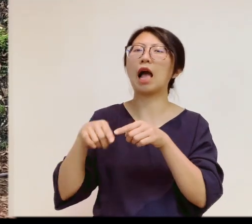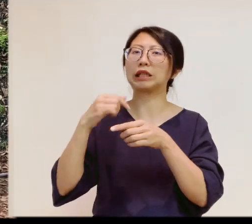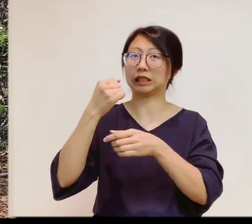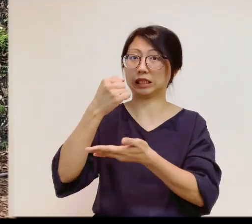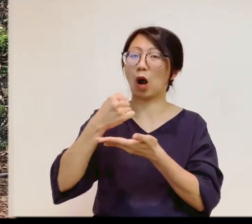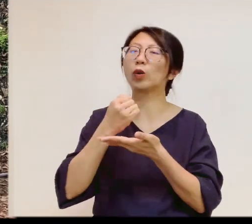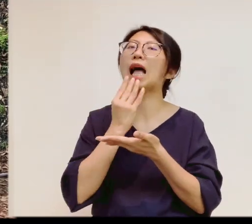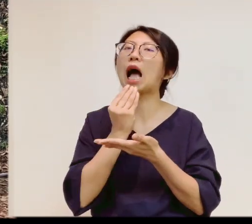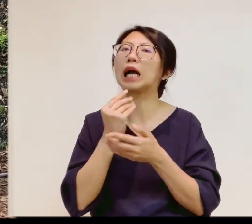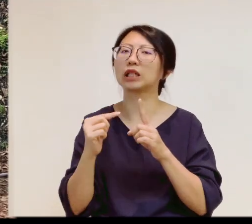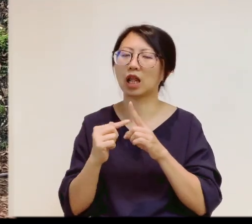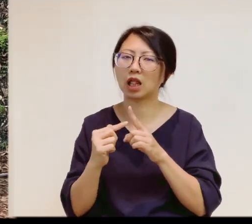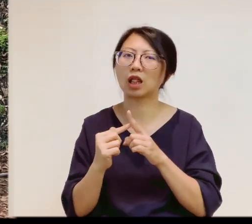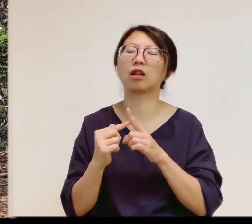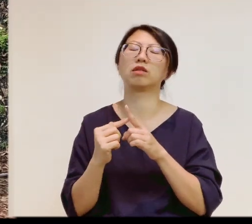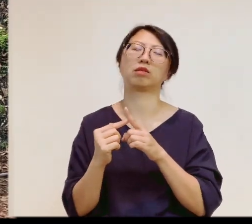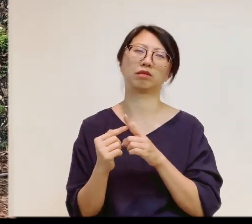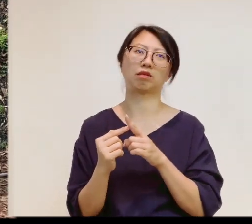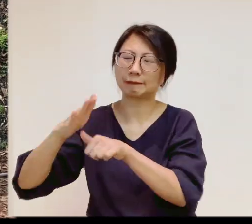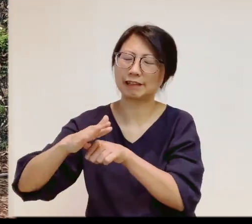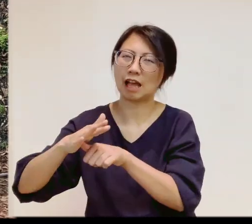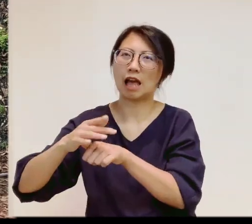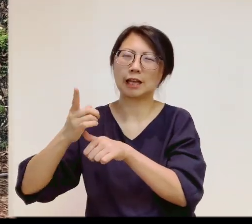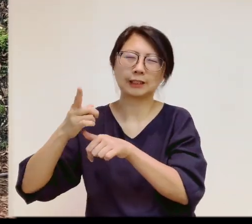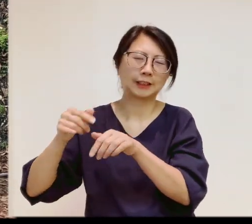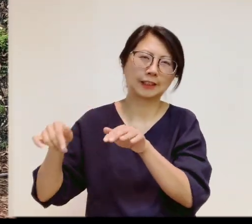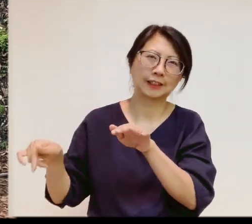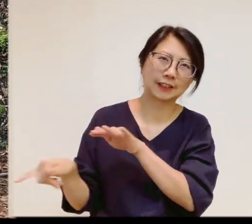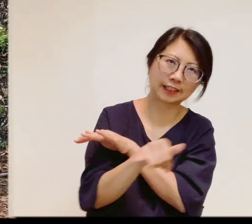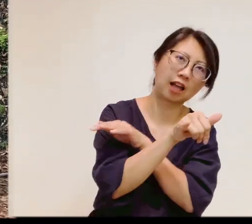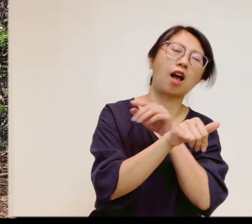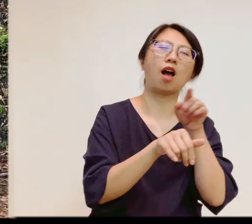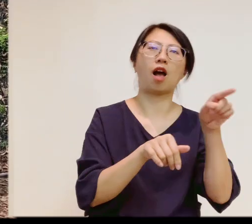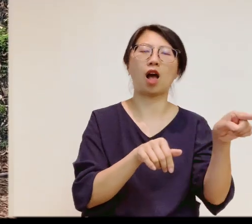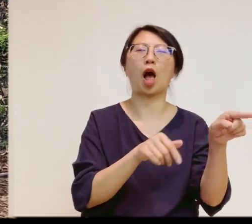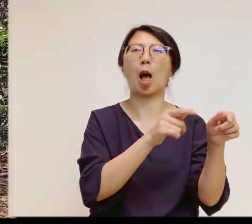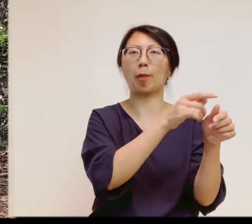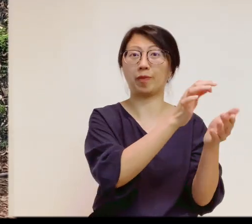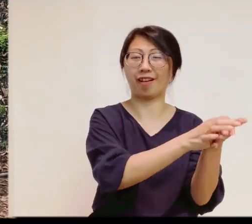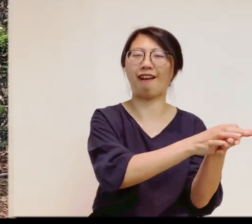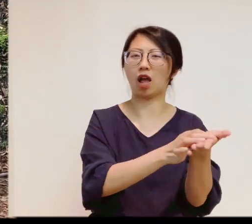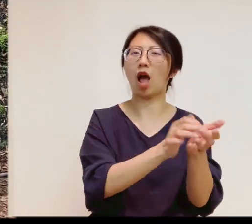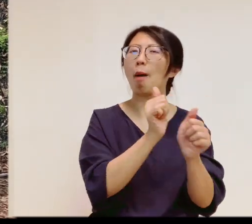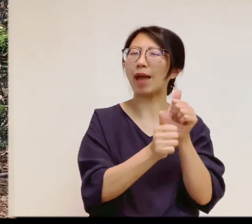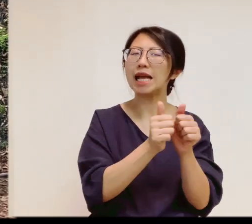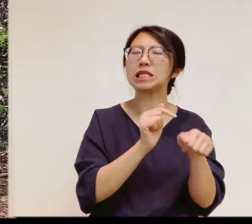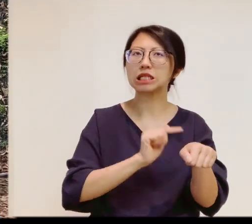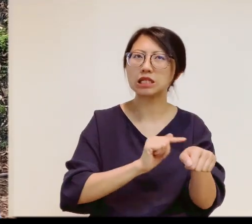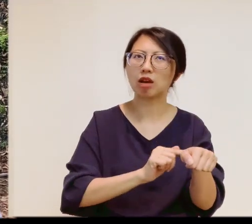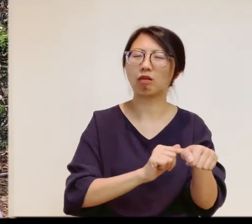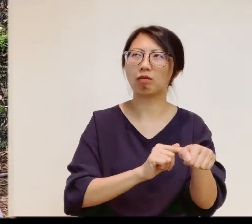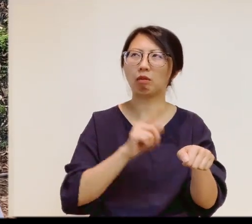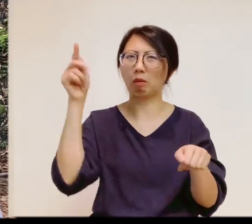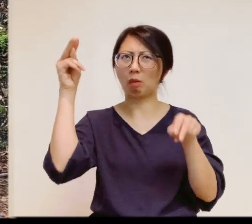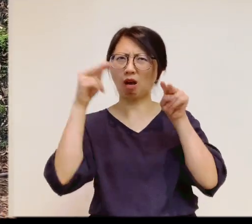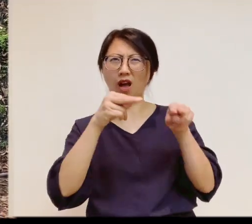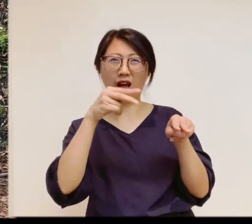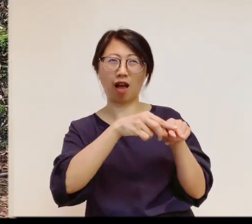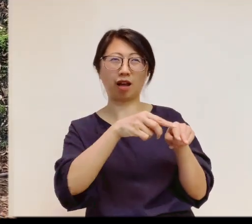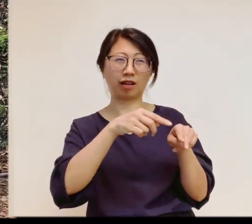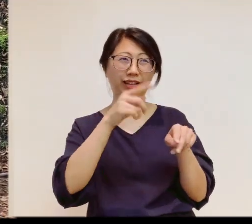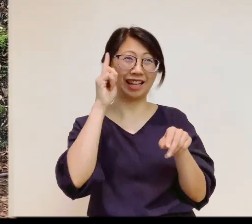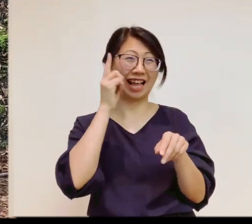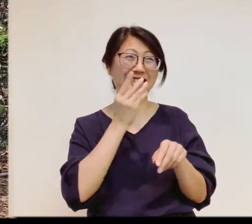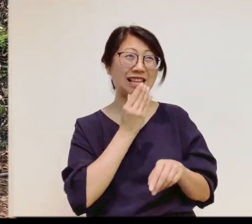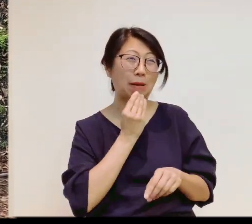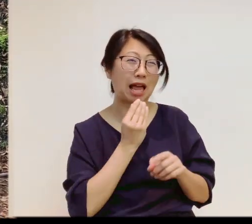到迫害的。其后他到流亡要走到欧洲其他国家的时候呢，譬如去到比利时咁样咧，人哋就唔系当你犹